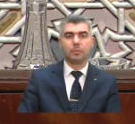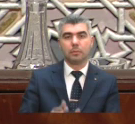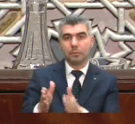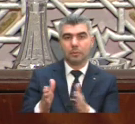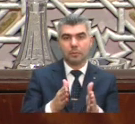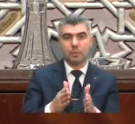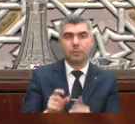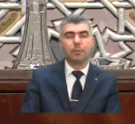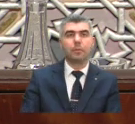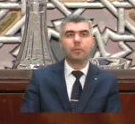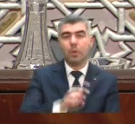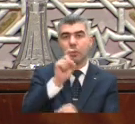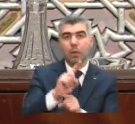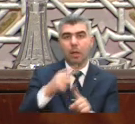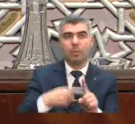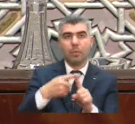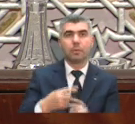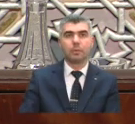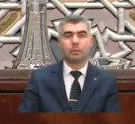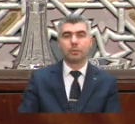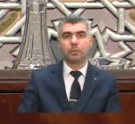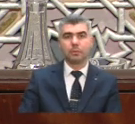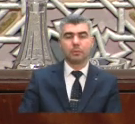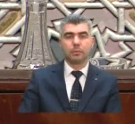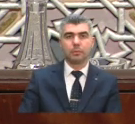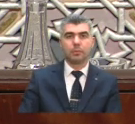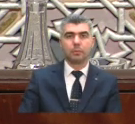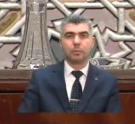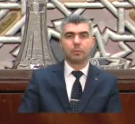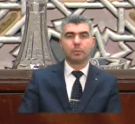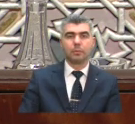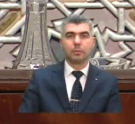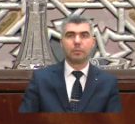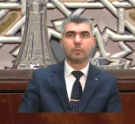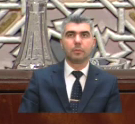النائب. هل من تعقيب اضافي؟ شكرا السيد النائب. شكرا